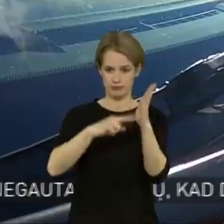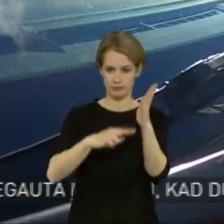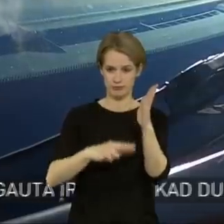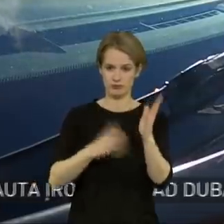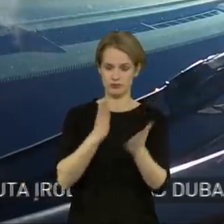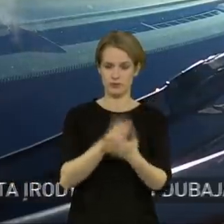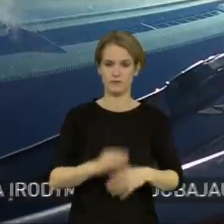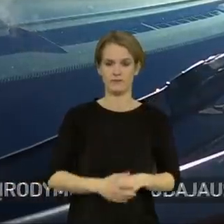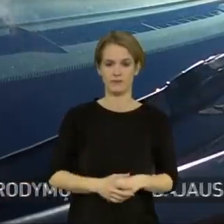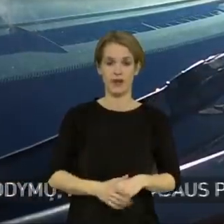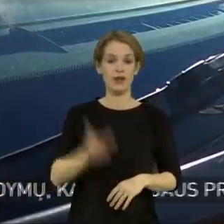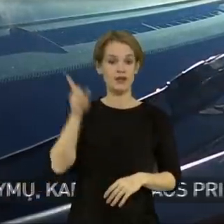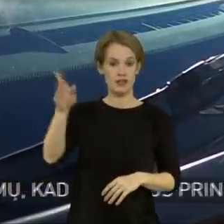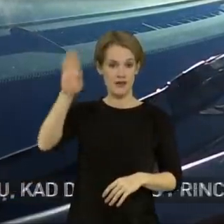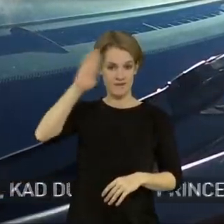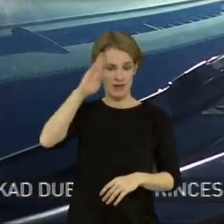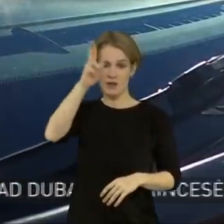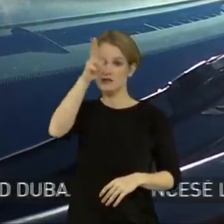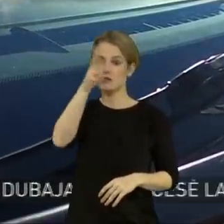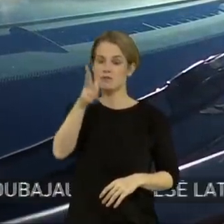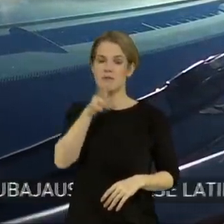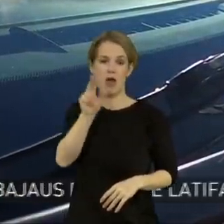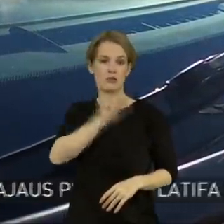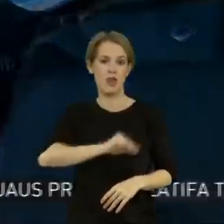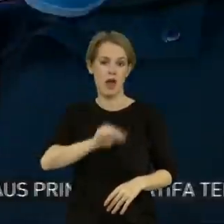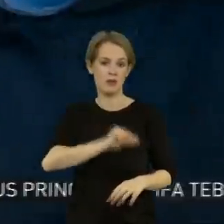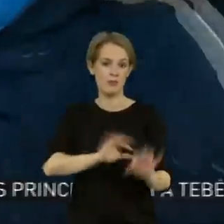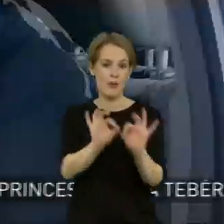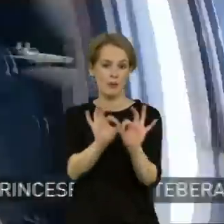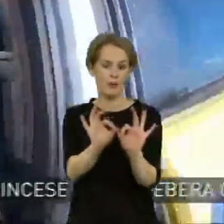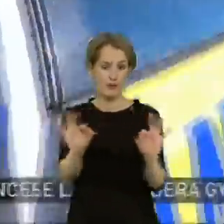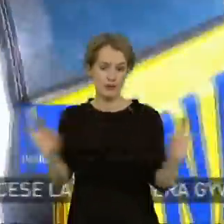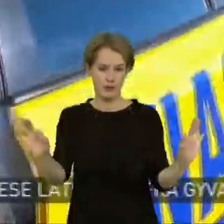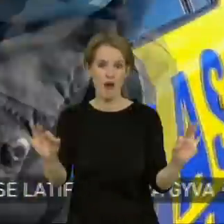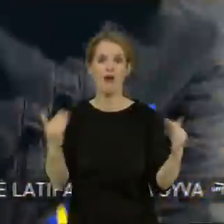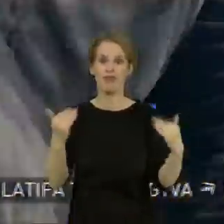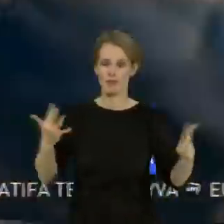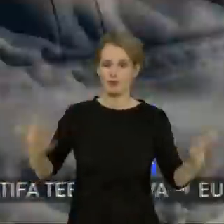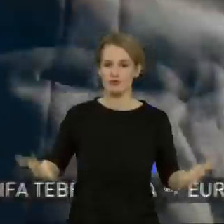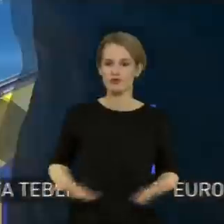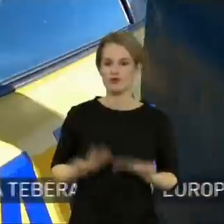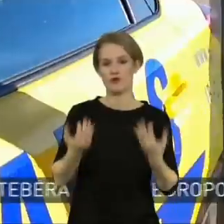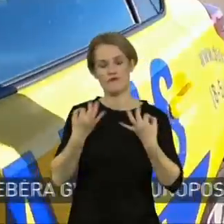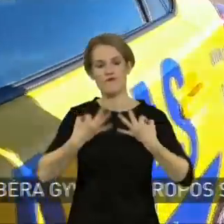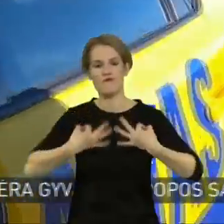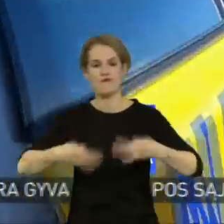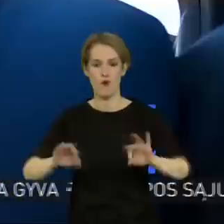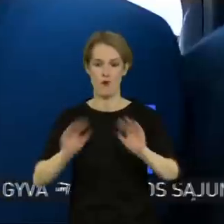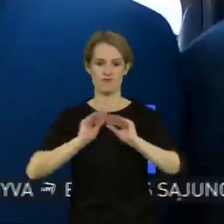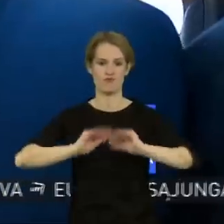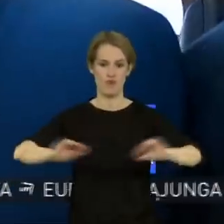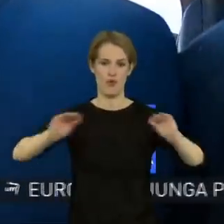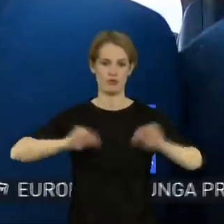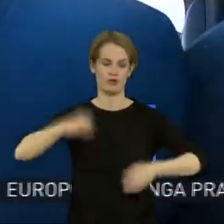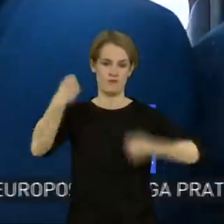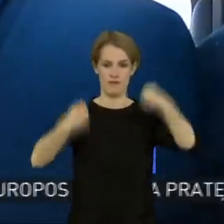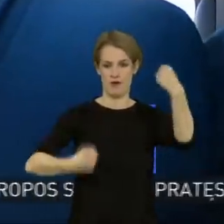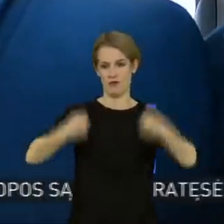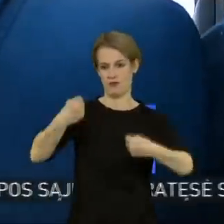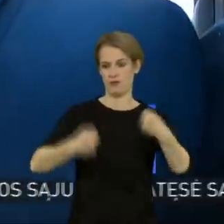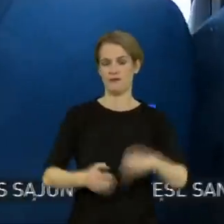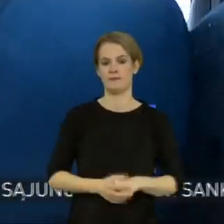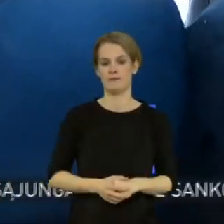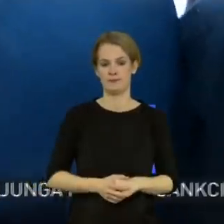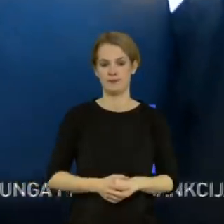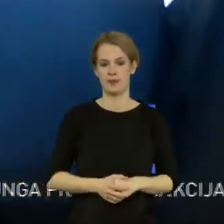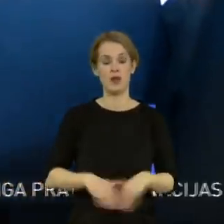3 mėnesius be darbo buvęs Tautvydas sako, negalintis atsidžiaugti vyriausybės sprendimu vėl leisti mokyti būsimus vairuotojus. Bus